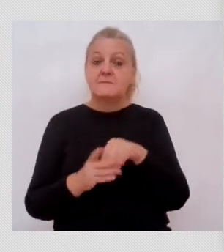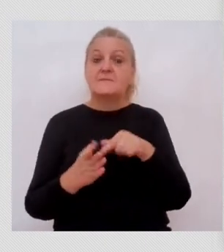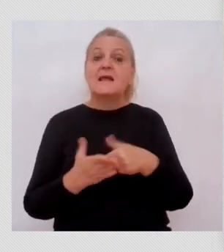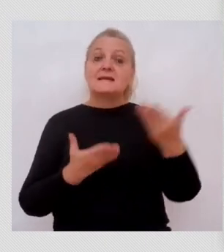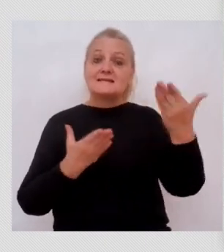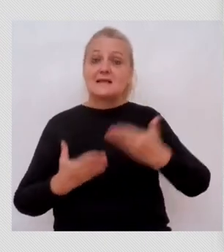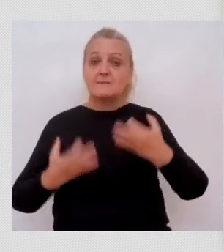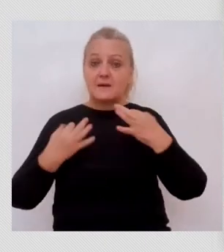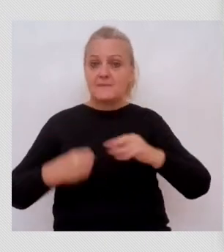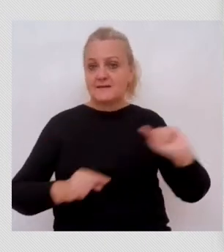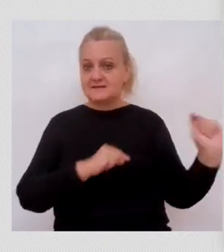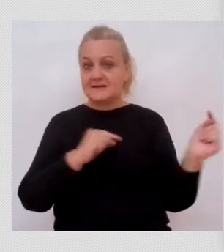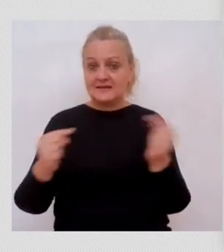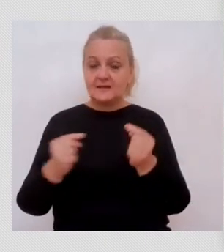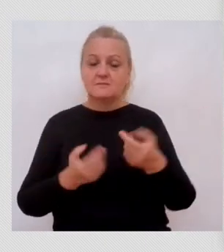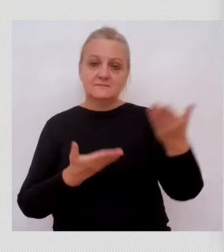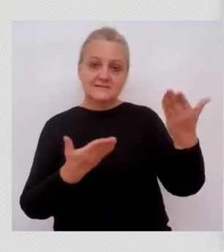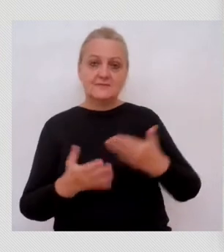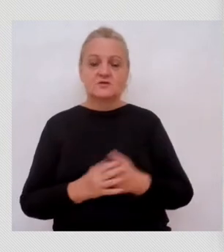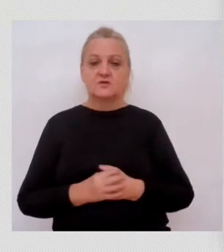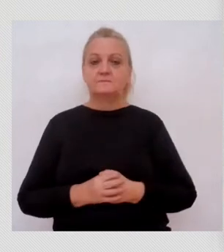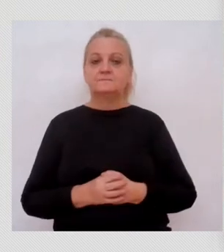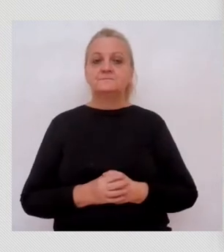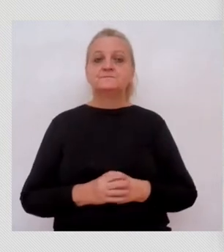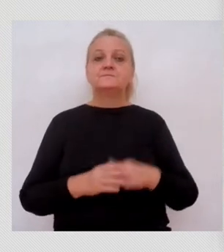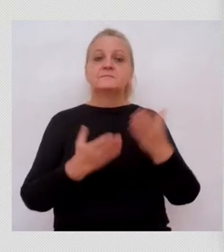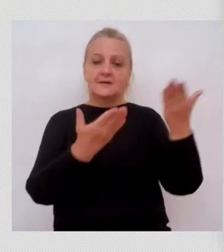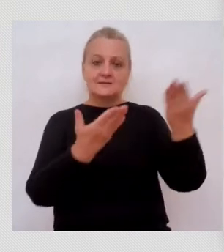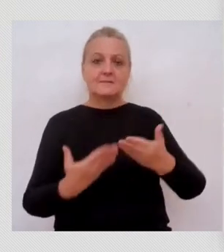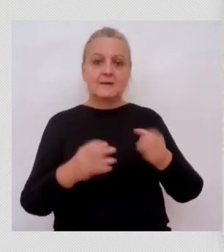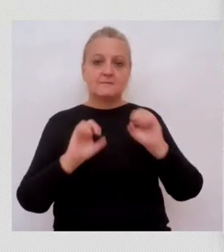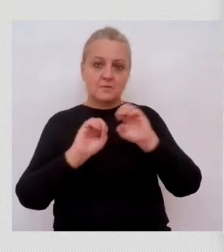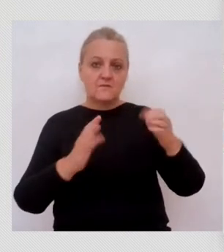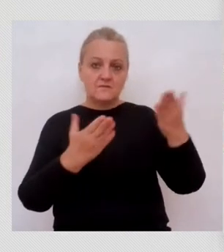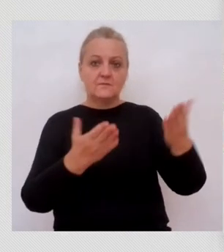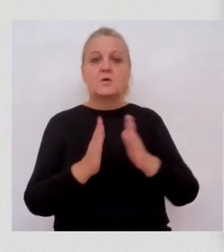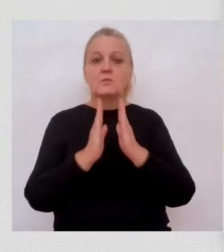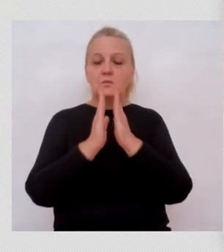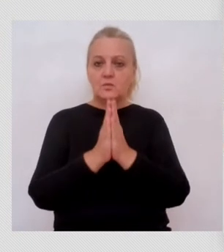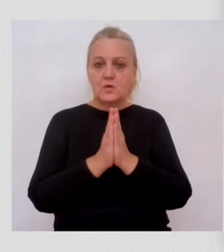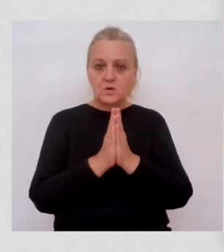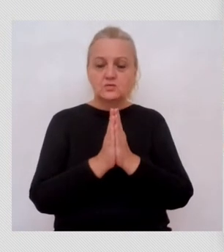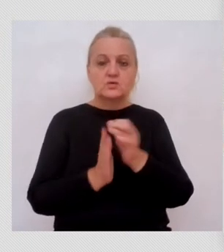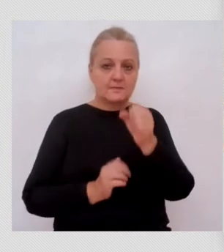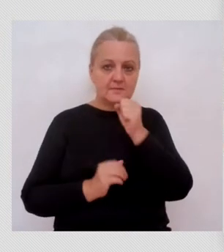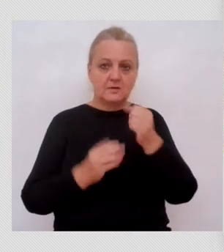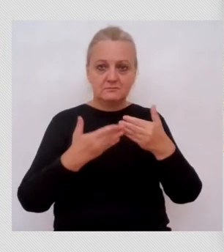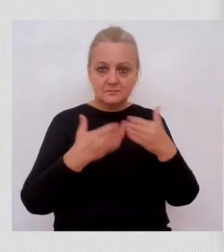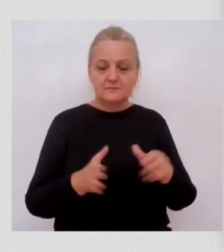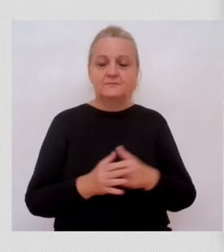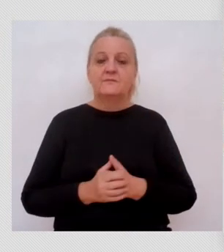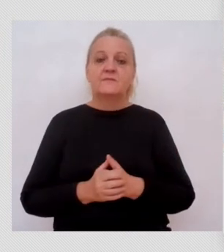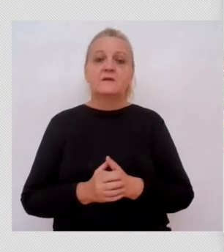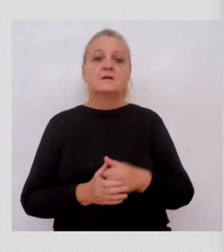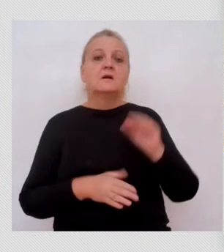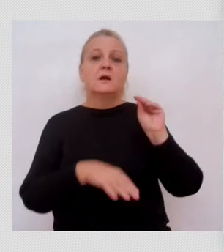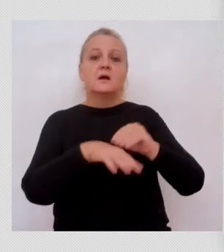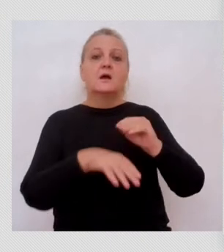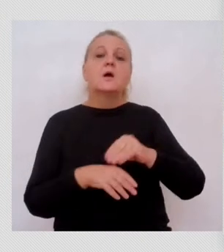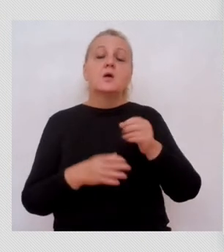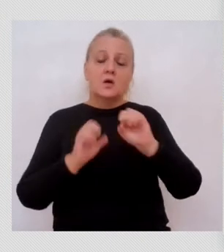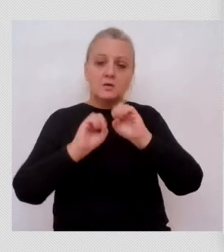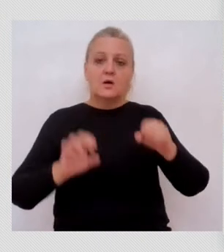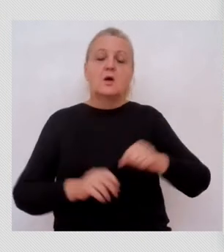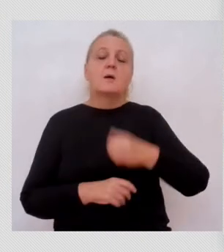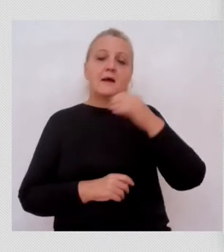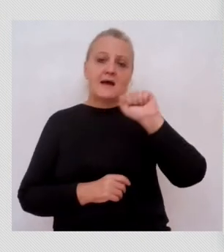Państwa do dyskusji. Bardzo proszę. Profesorze, proszę o włączanie mikrofonu. Powiem tylko profesor Andrzej